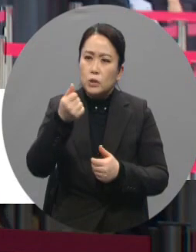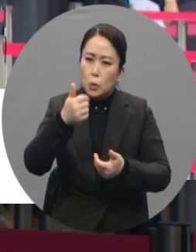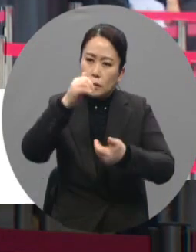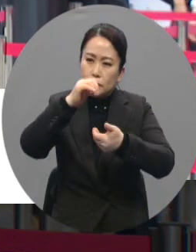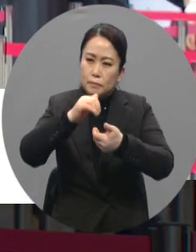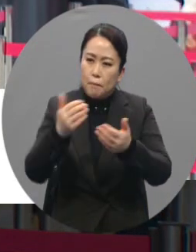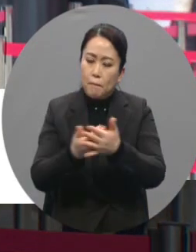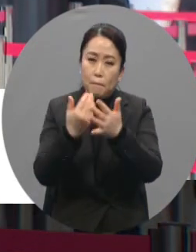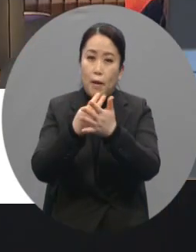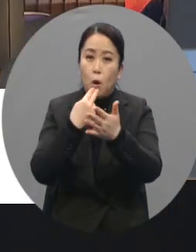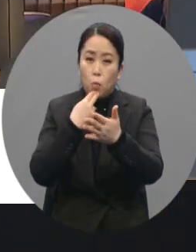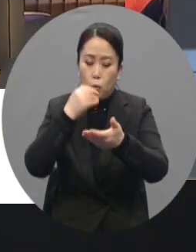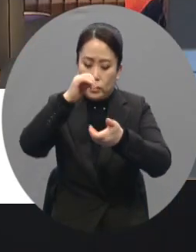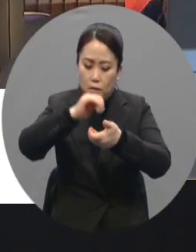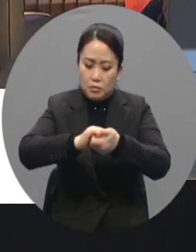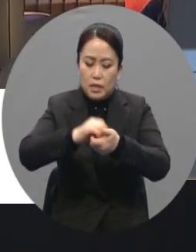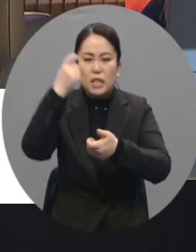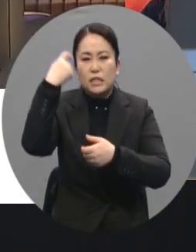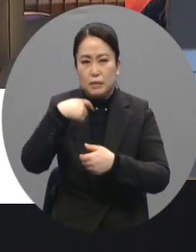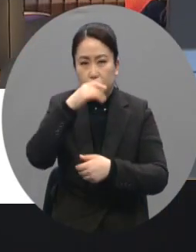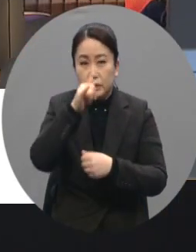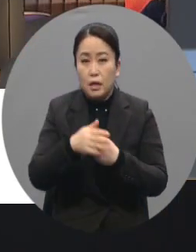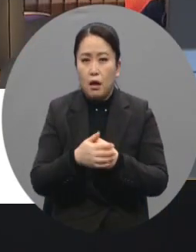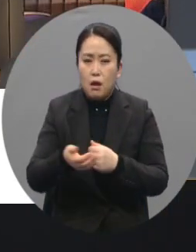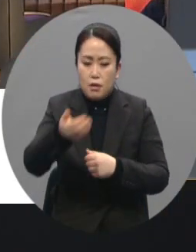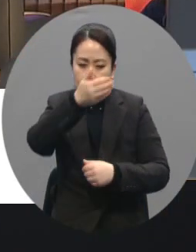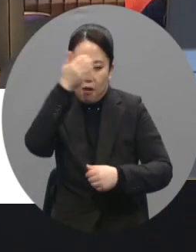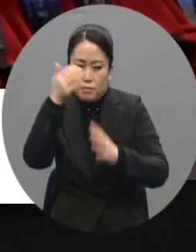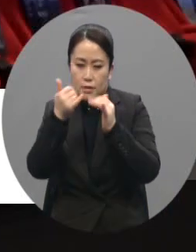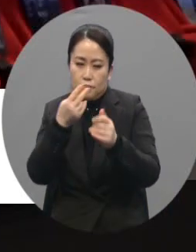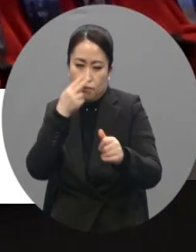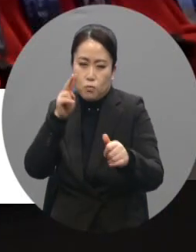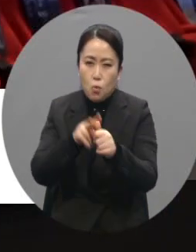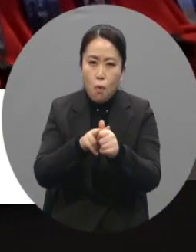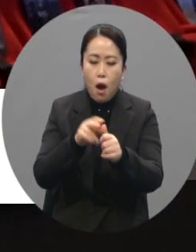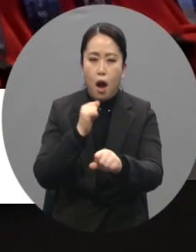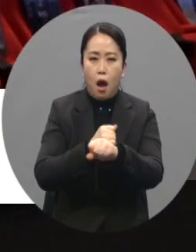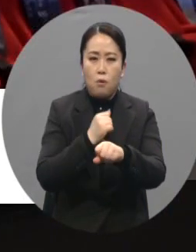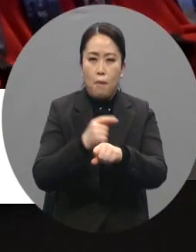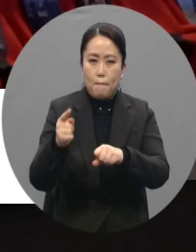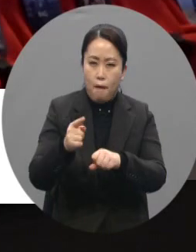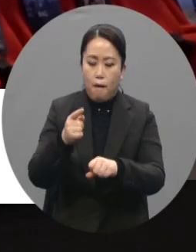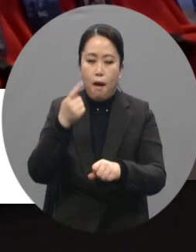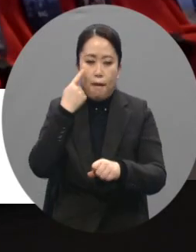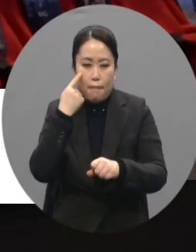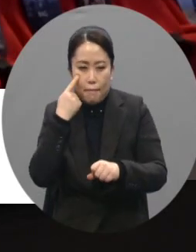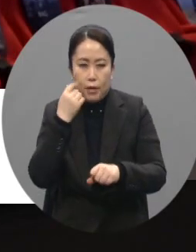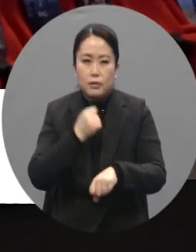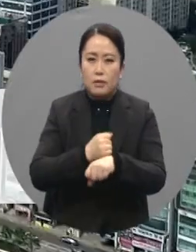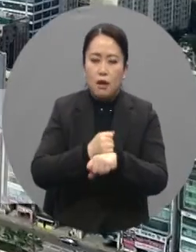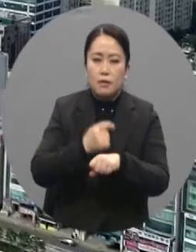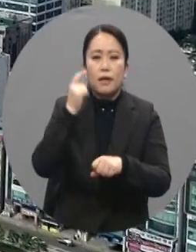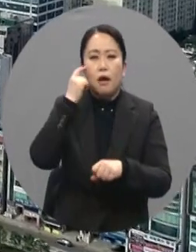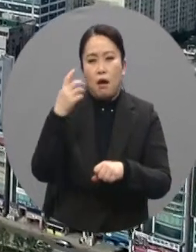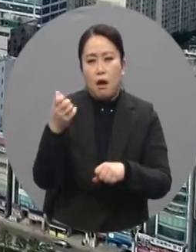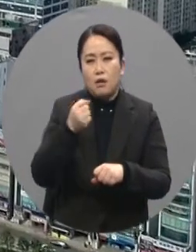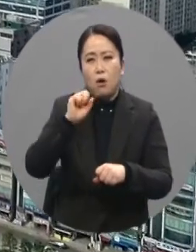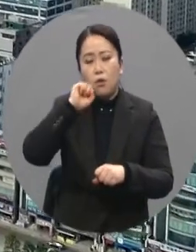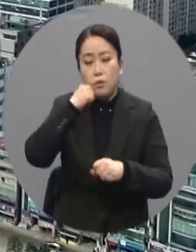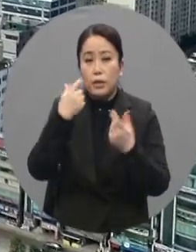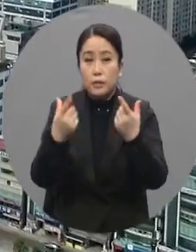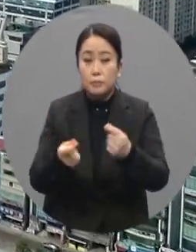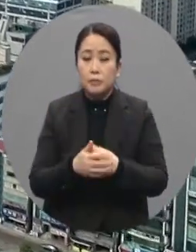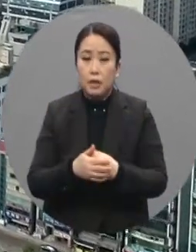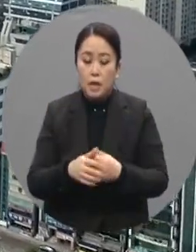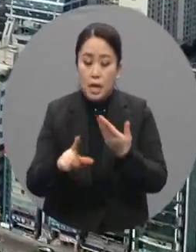느낌은 좀 있어요. 젊은 사람들이 막 도전하고 뭔가를 해보겠다 이런 생각하기가 좀 어려운 것 같아. 지방